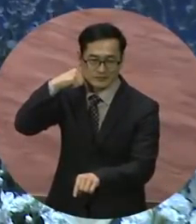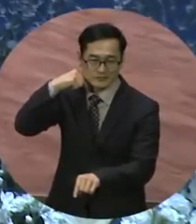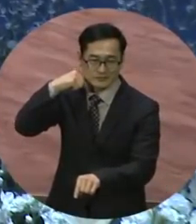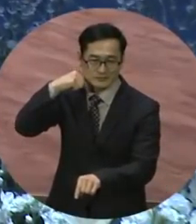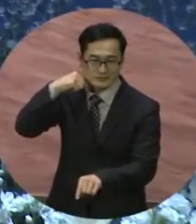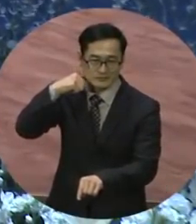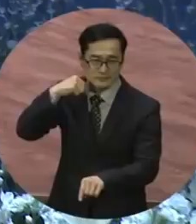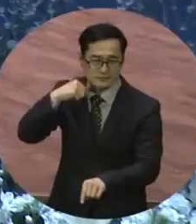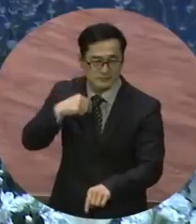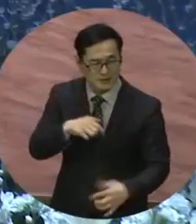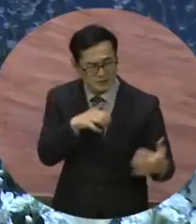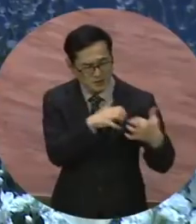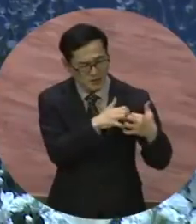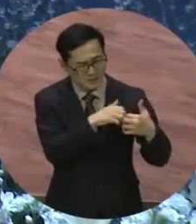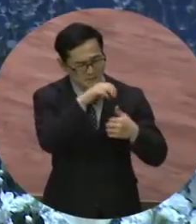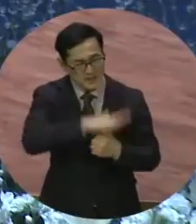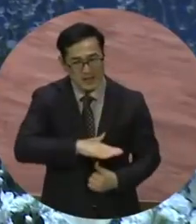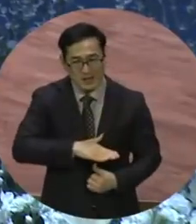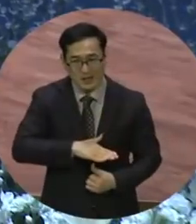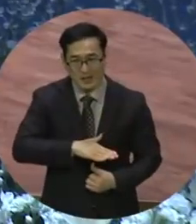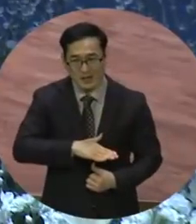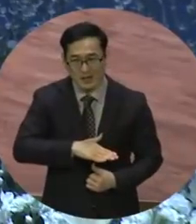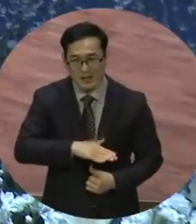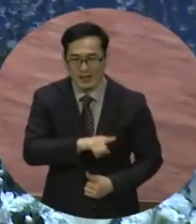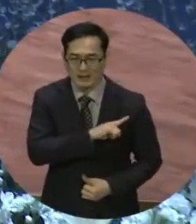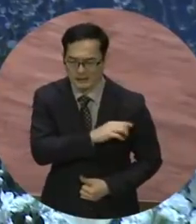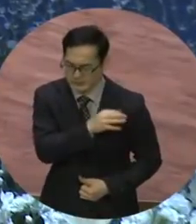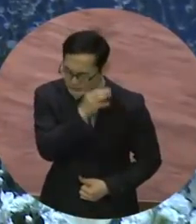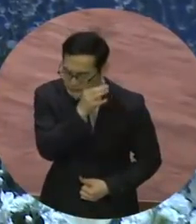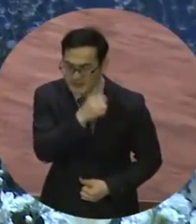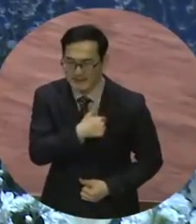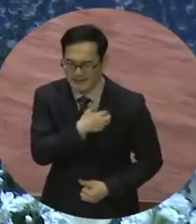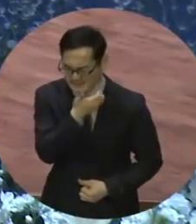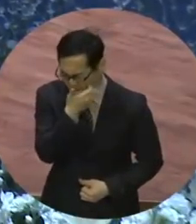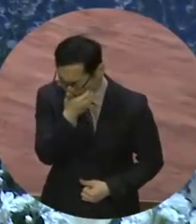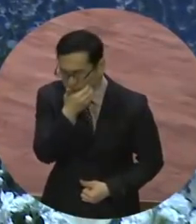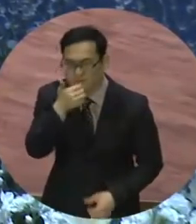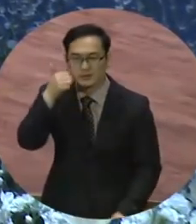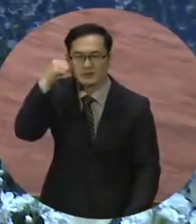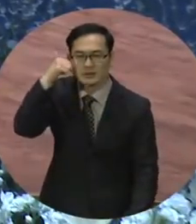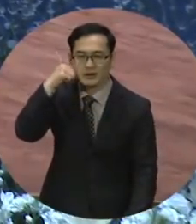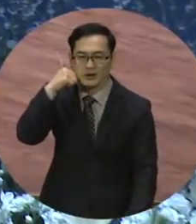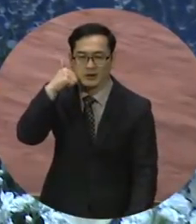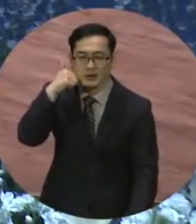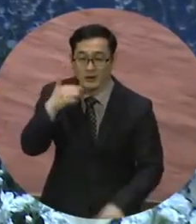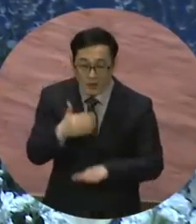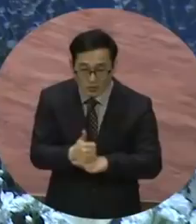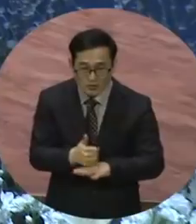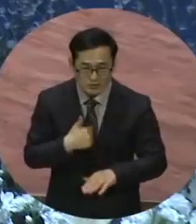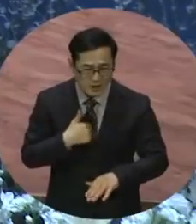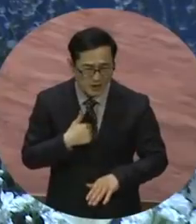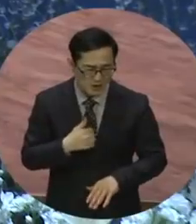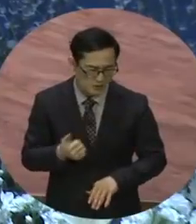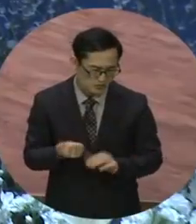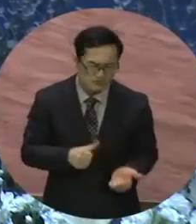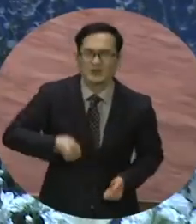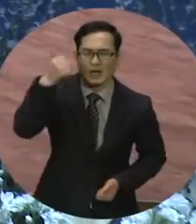뭐 전쟁에 패했다 이보다 더한 수치가 없어요. 막 그 뭐 죽기보다 더 괴로운